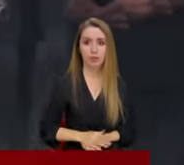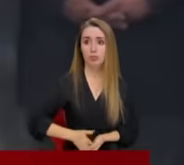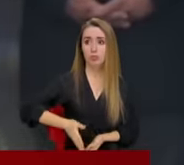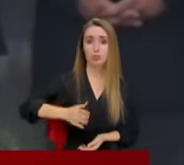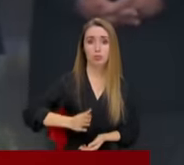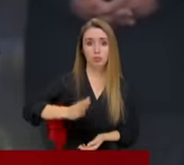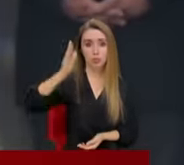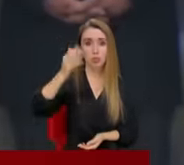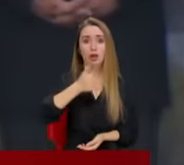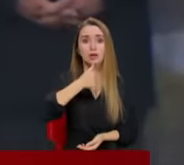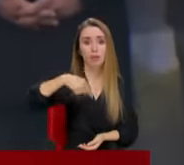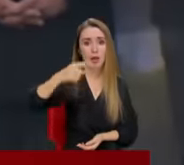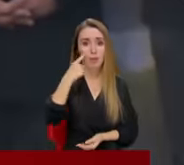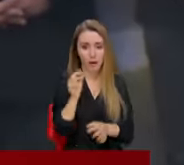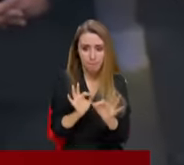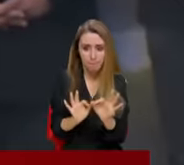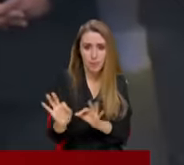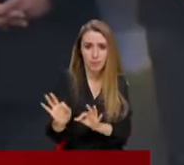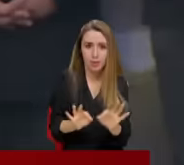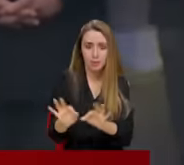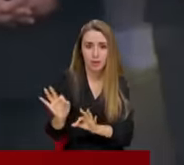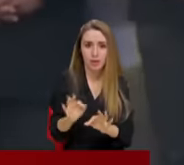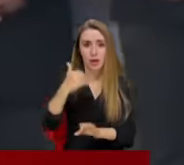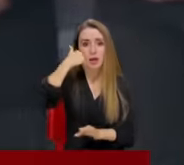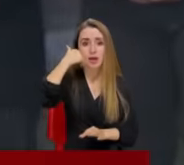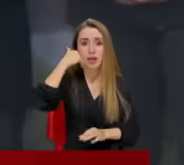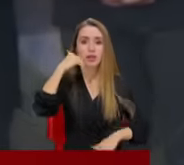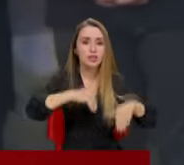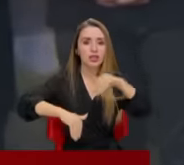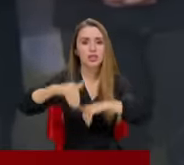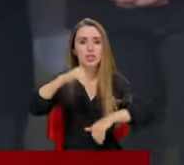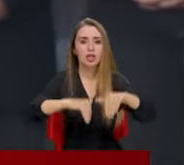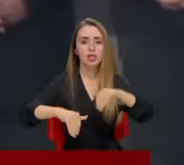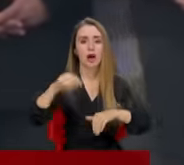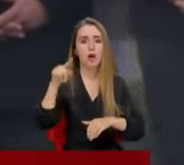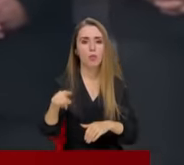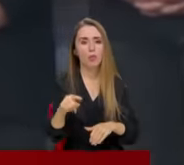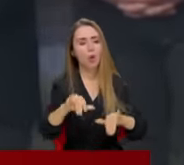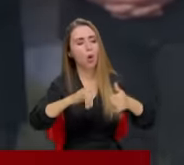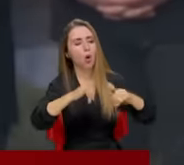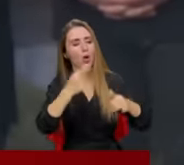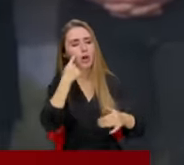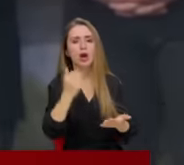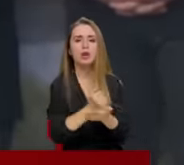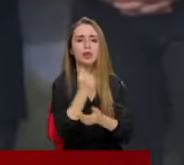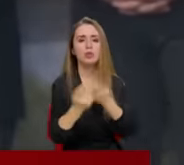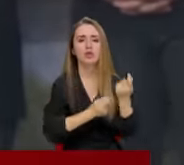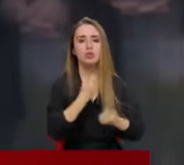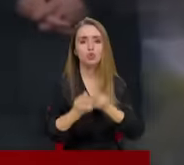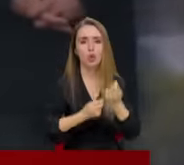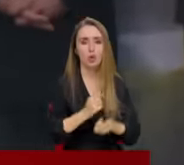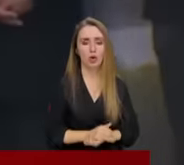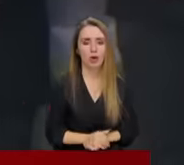adamlar, kurgular, kışkırtmalar, seçimi bütün bu ayak oyunlarıyla kazanmaya